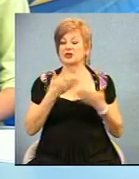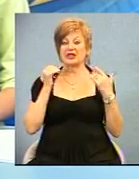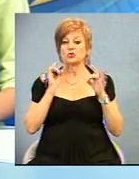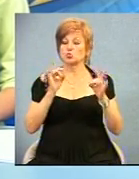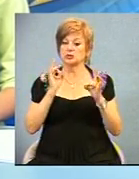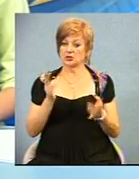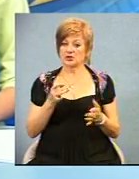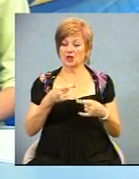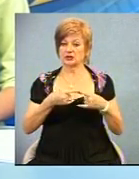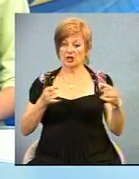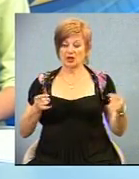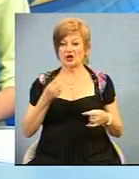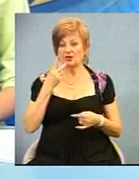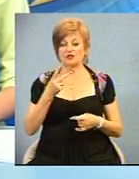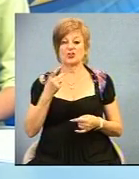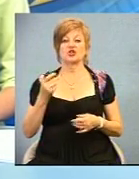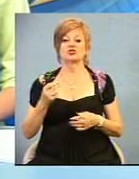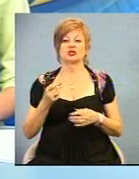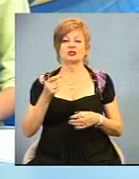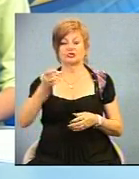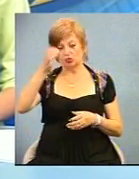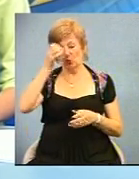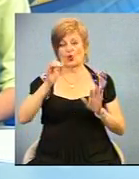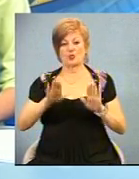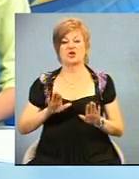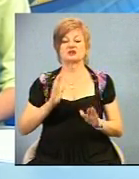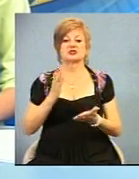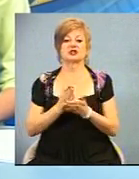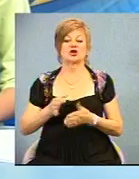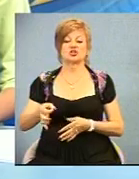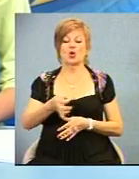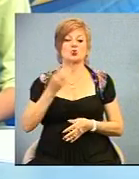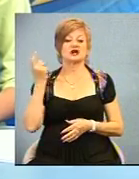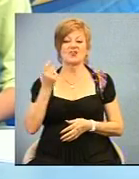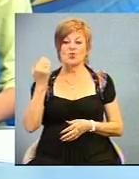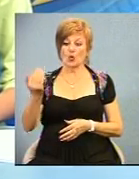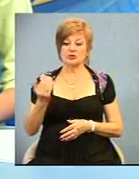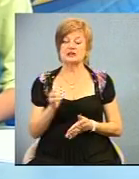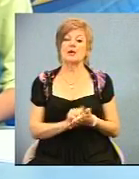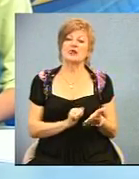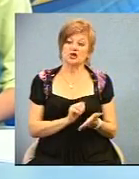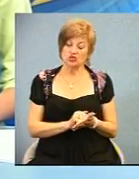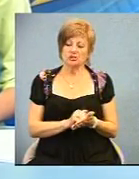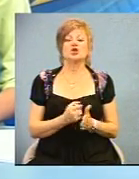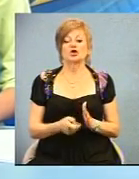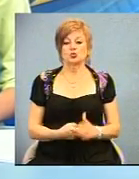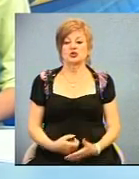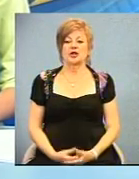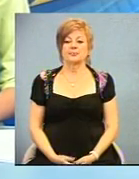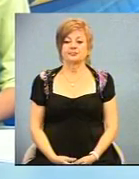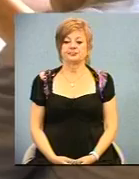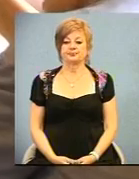своїх екранах спостерігають жителі наукового містечка, що розташоване на острові Хортиця. В чому причина, дізнавалася Інна